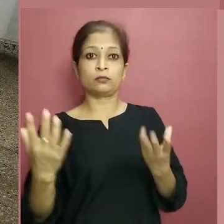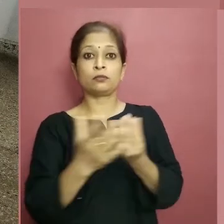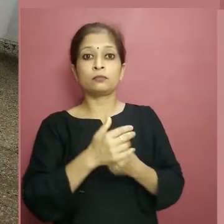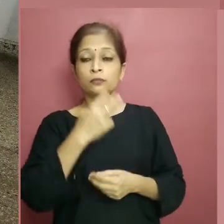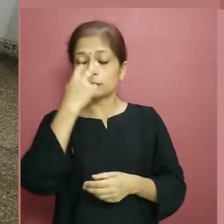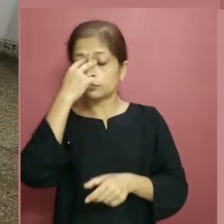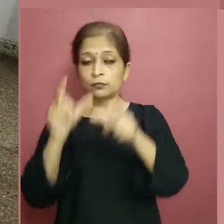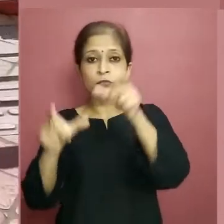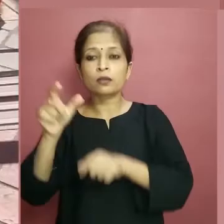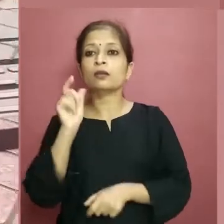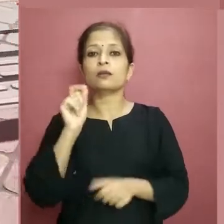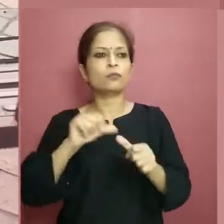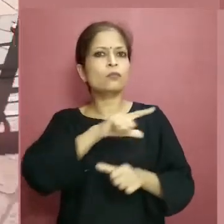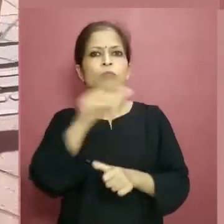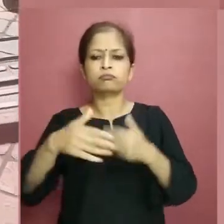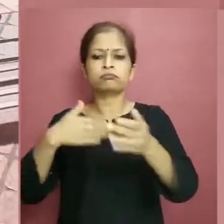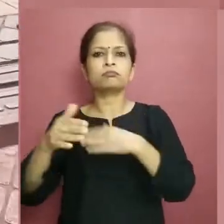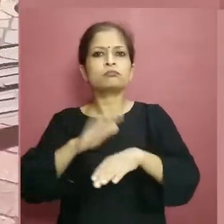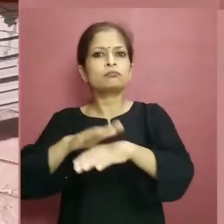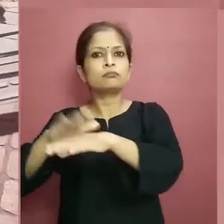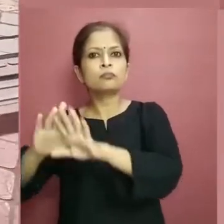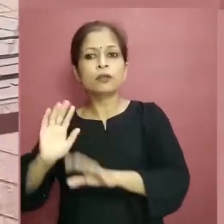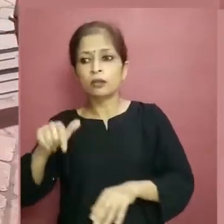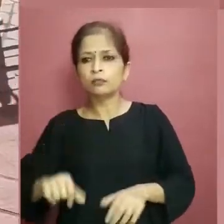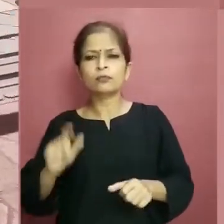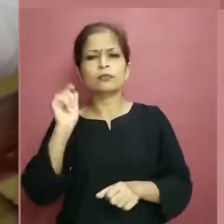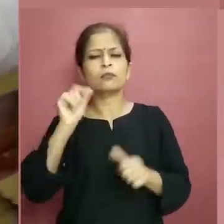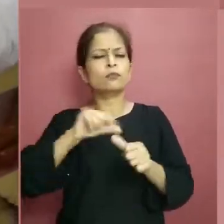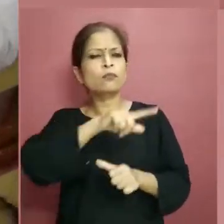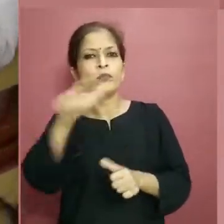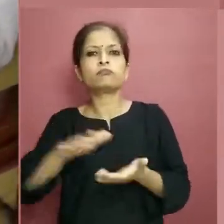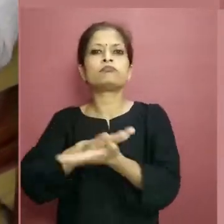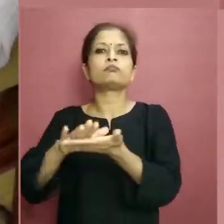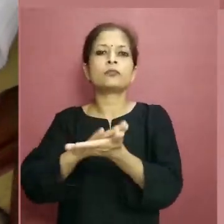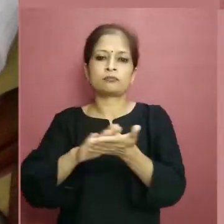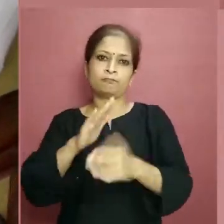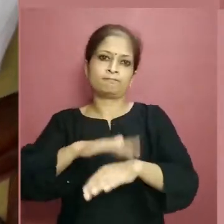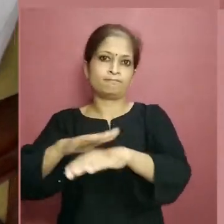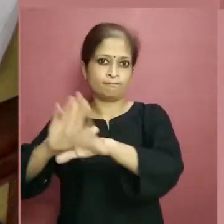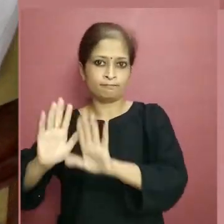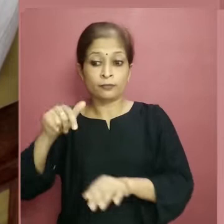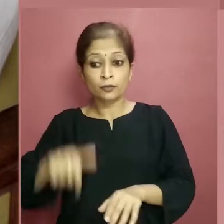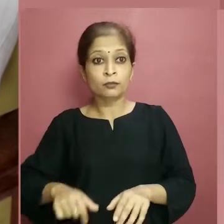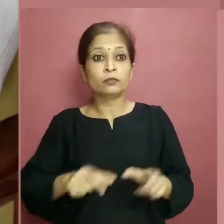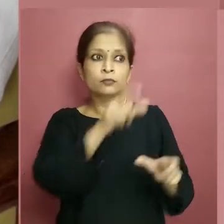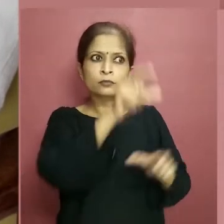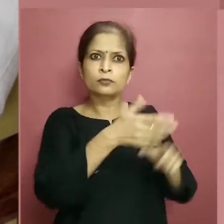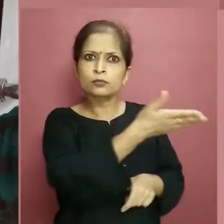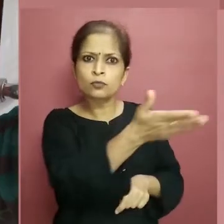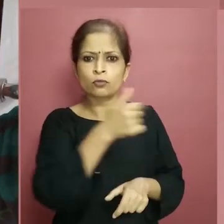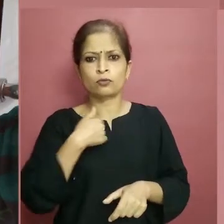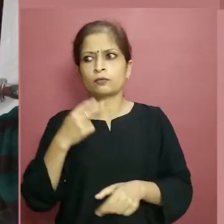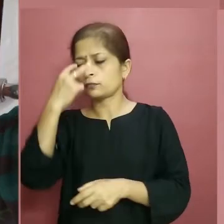जैसे दृष्टिबाधित लोगों का तो सारा काम छूने से ही होता है। मतलब स्पर्श ही हमारे सारे काम का आधार होता है।